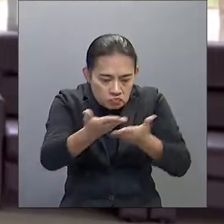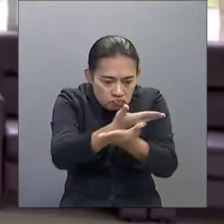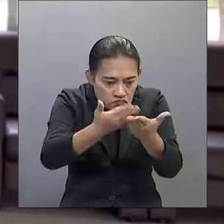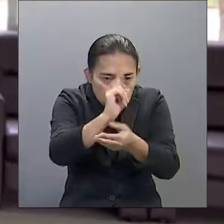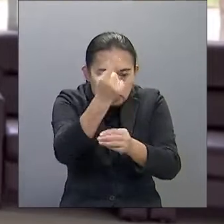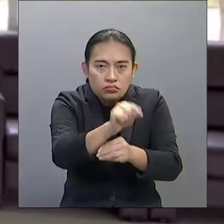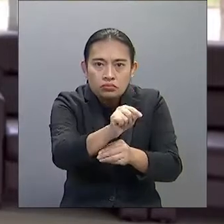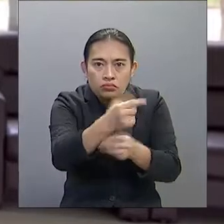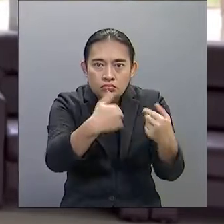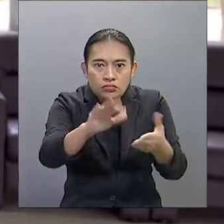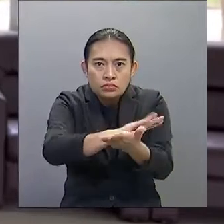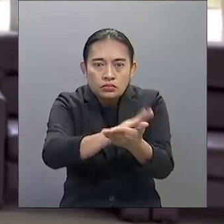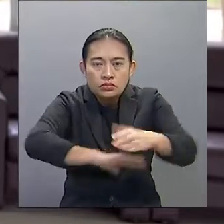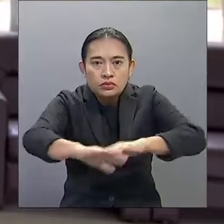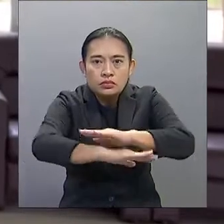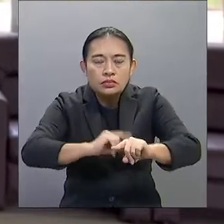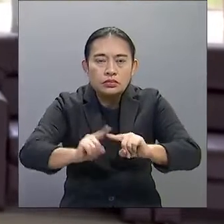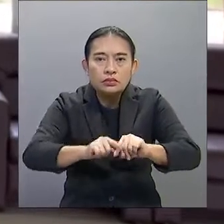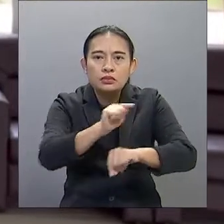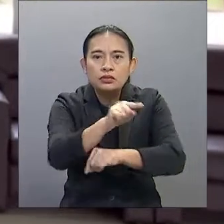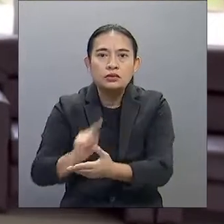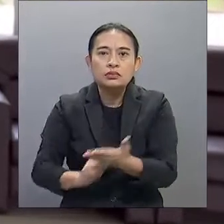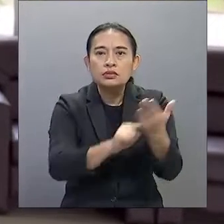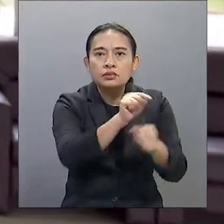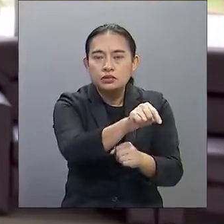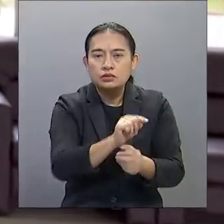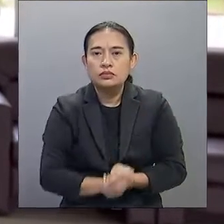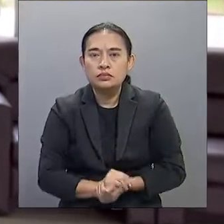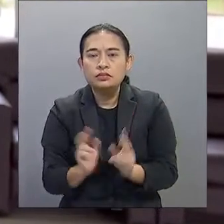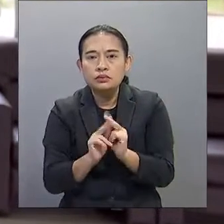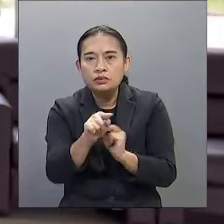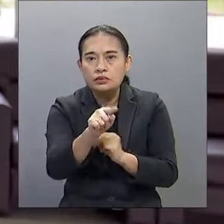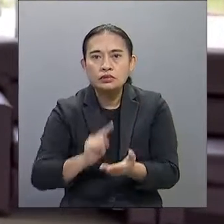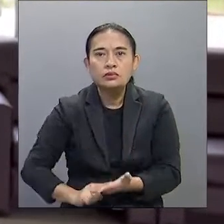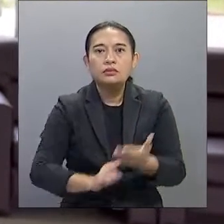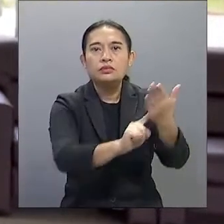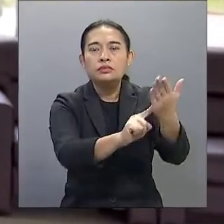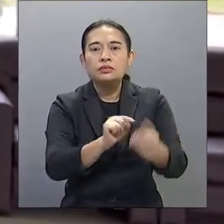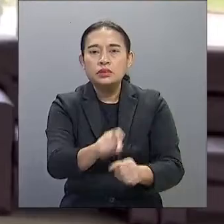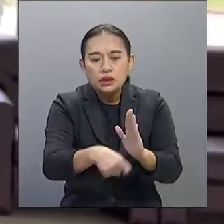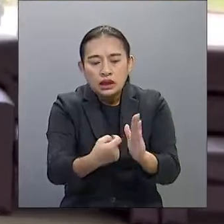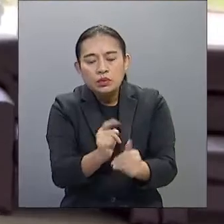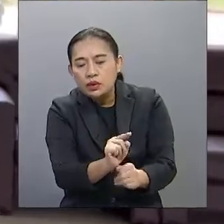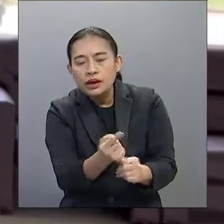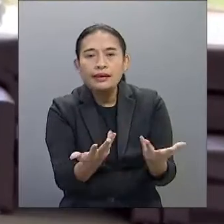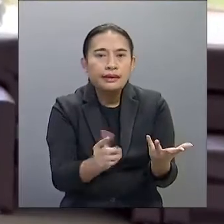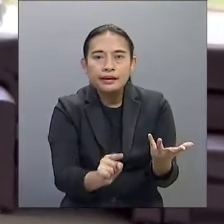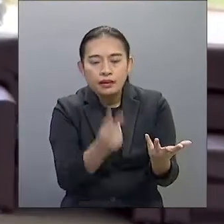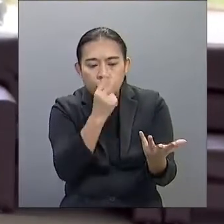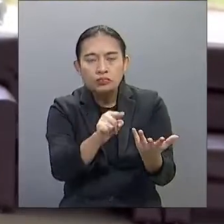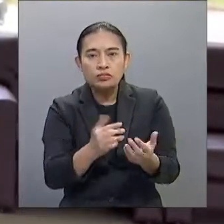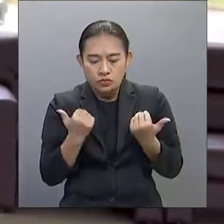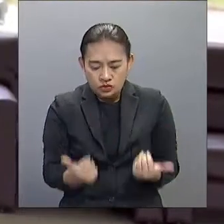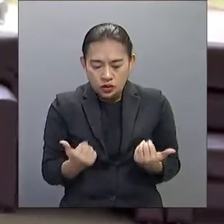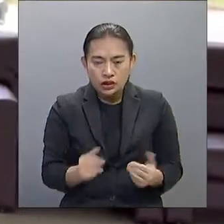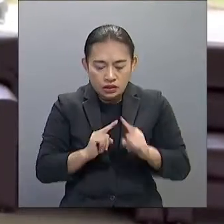ีขาลาริงร Lionsณธรมการพมาต reconมน้ำหนกมากนเค้ไหนตอนนกอยใกบน